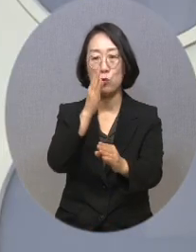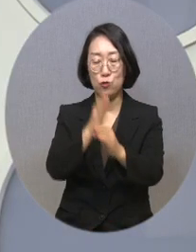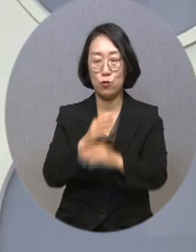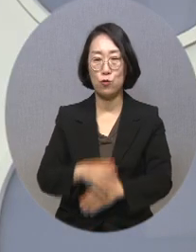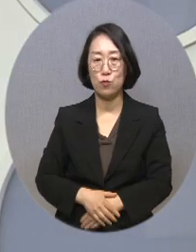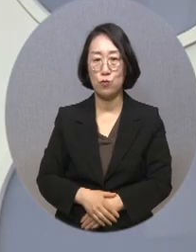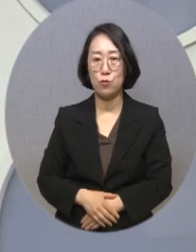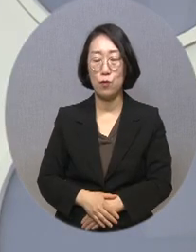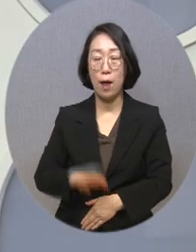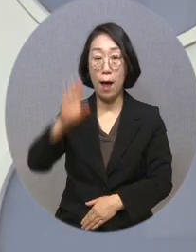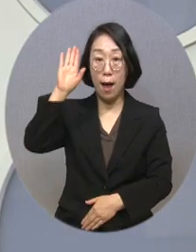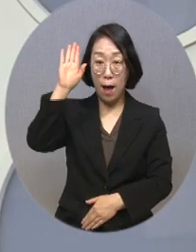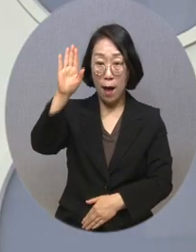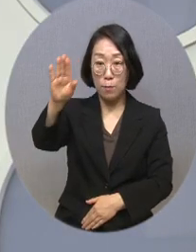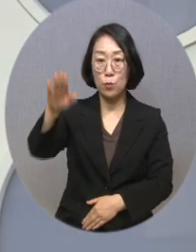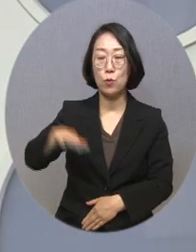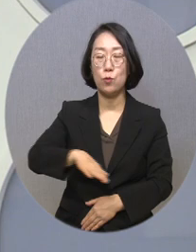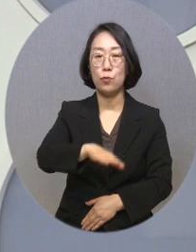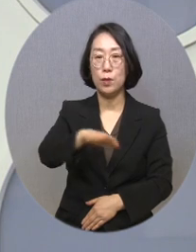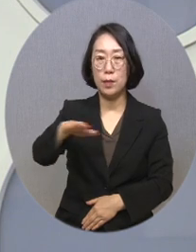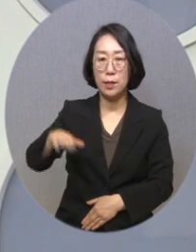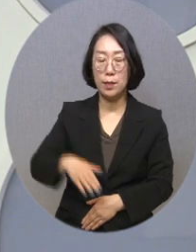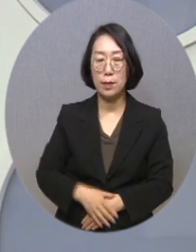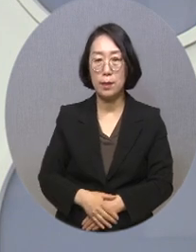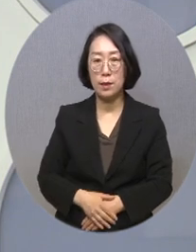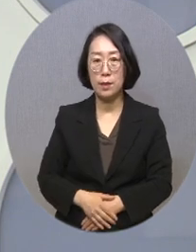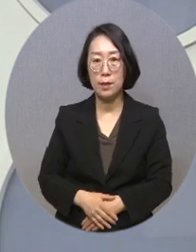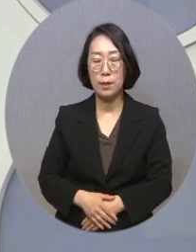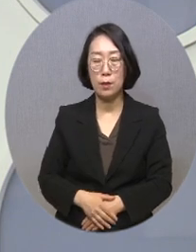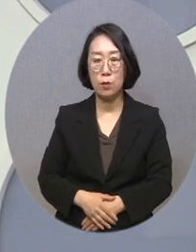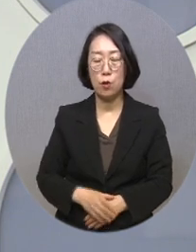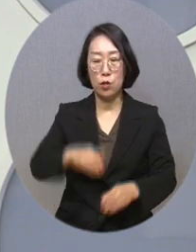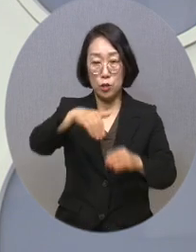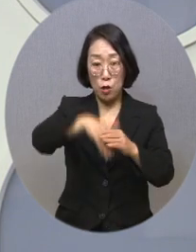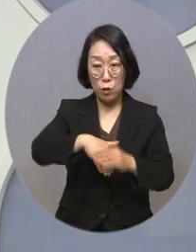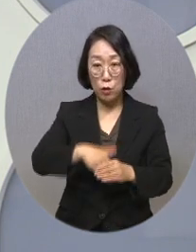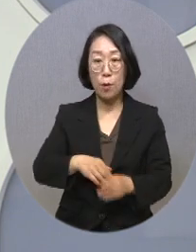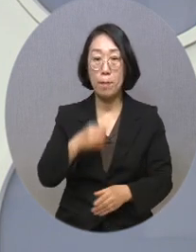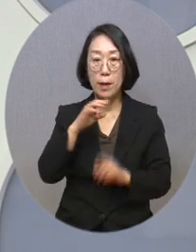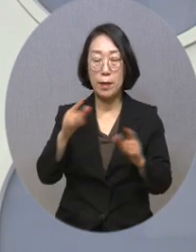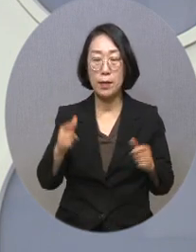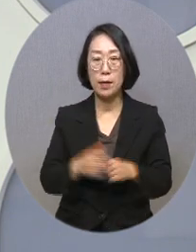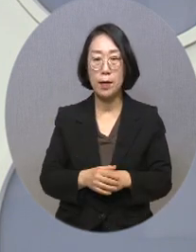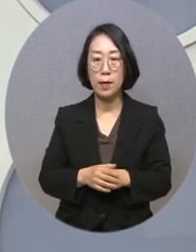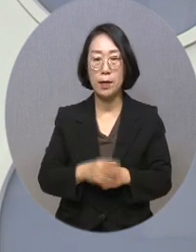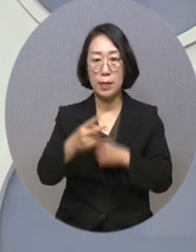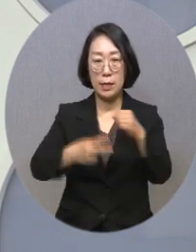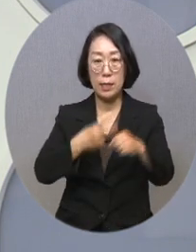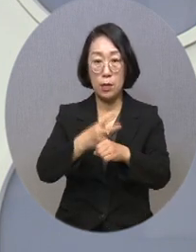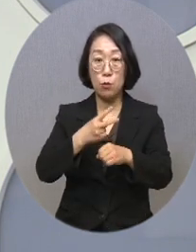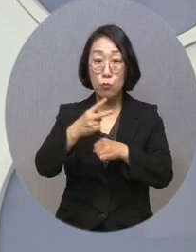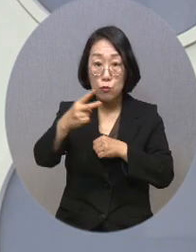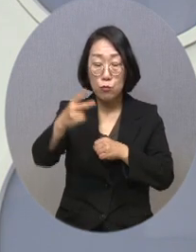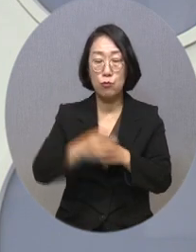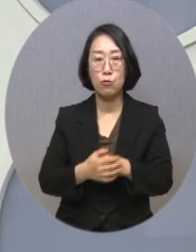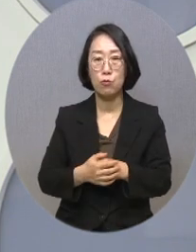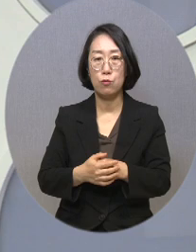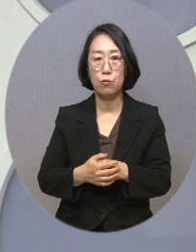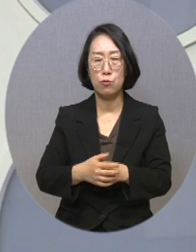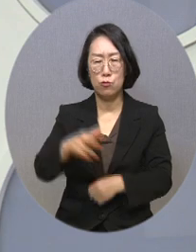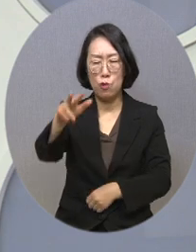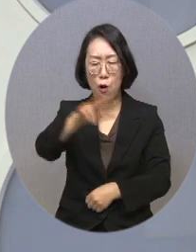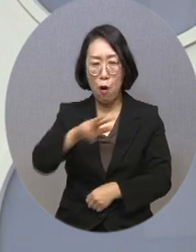앞으로 저는 이번 지선뿐만이 아니라 2년 후에 있는 그런 총선에서도 우리